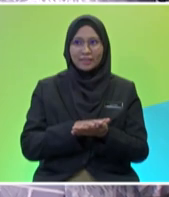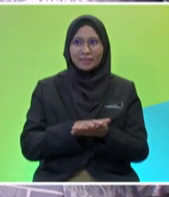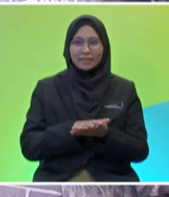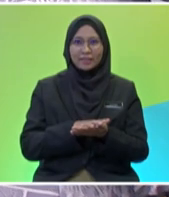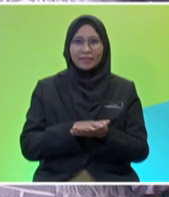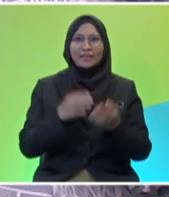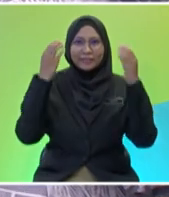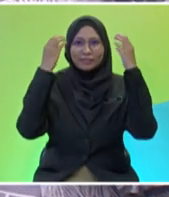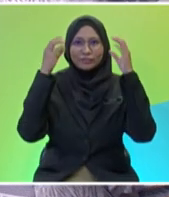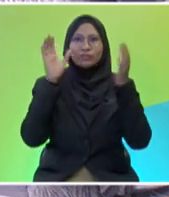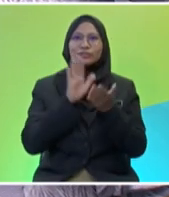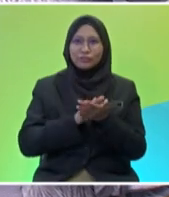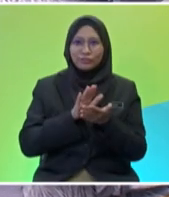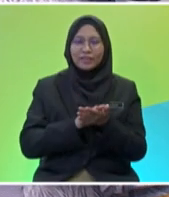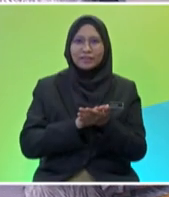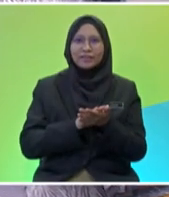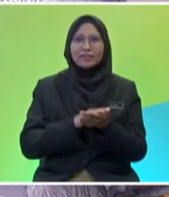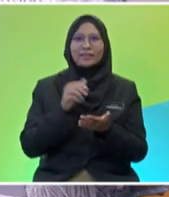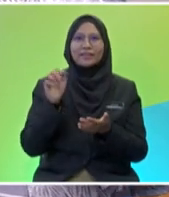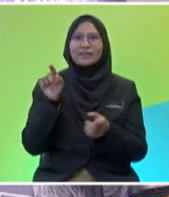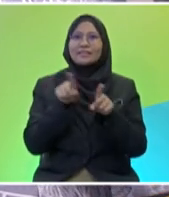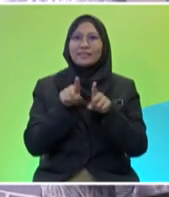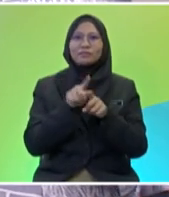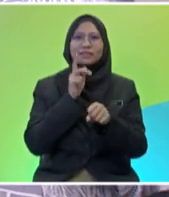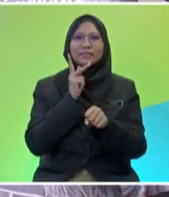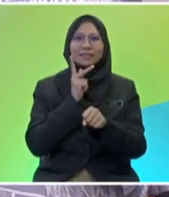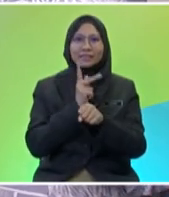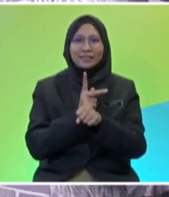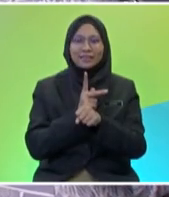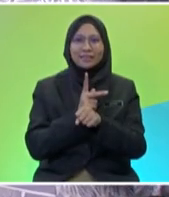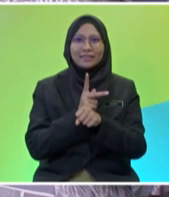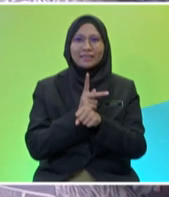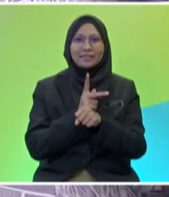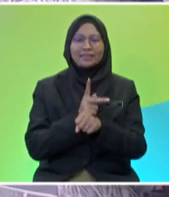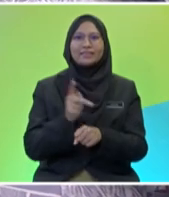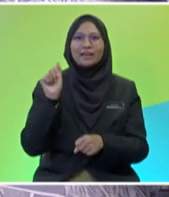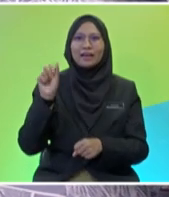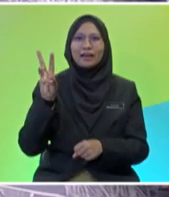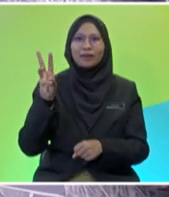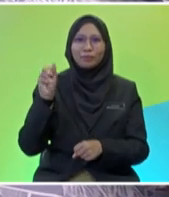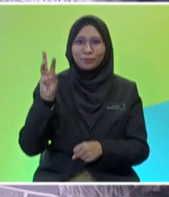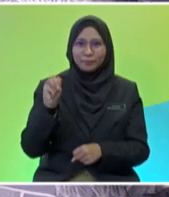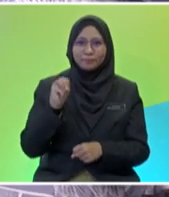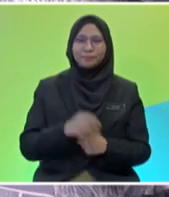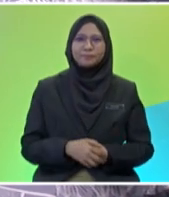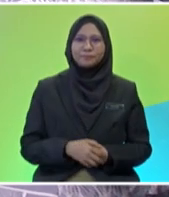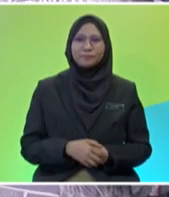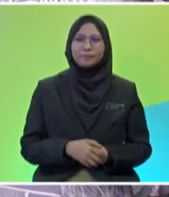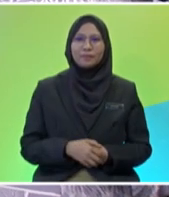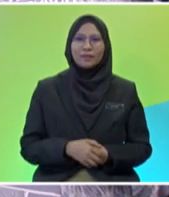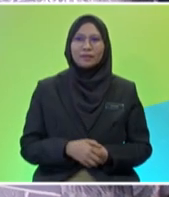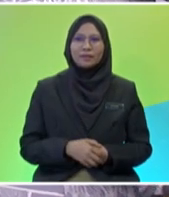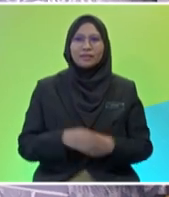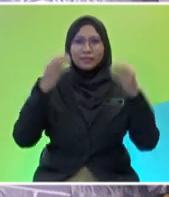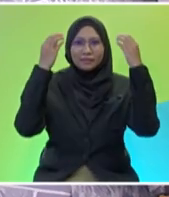itu adalah peringatan Awal jadi sekolah itu adalah agensi penghematan awam yang mana mereka